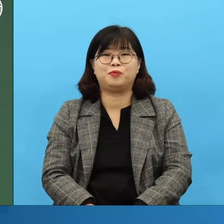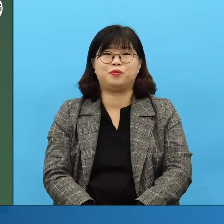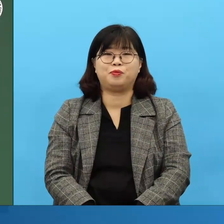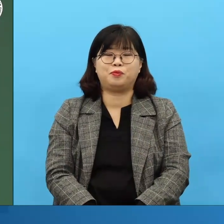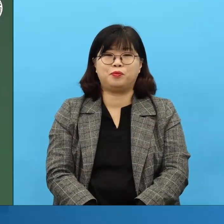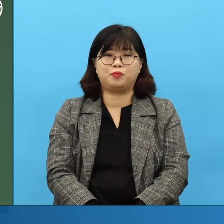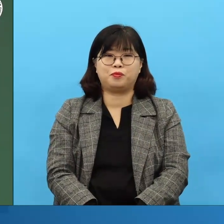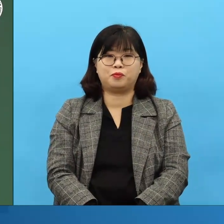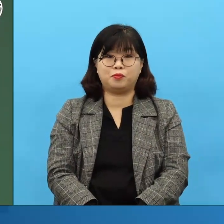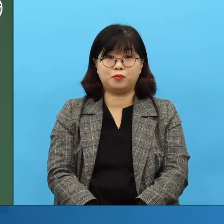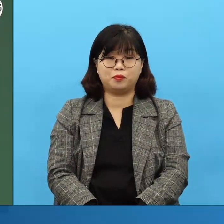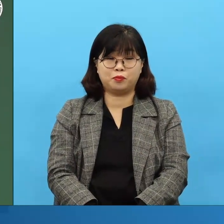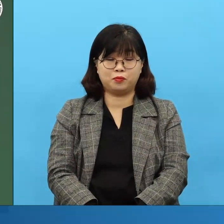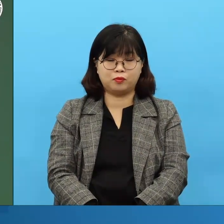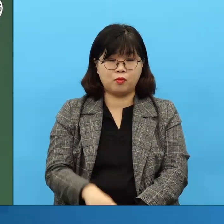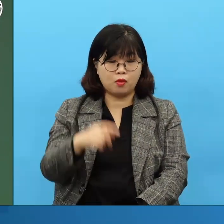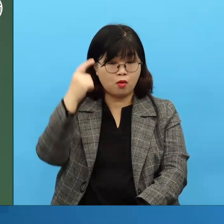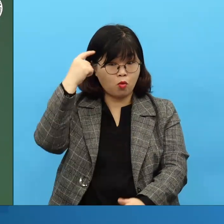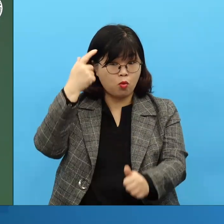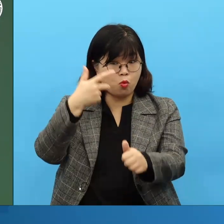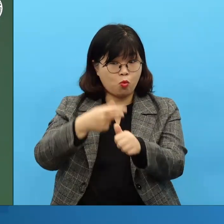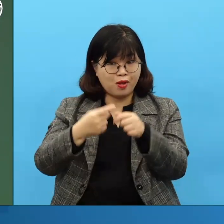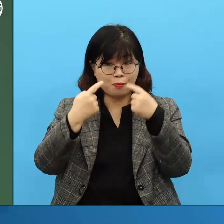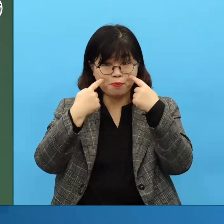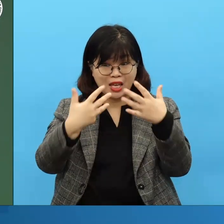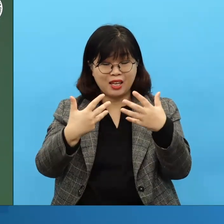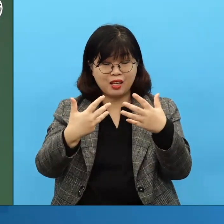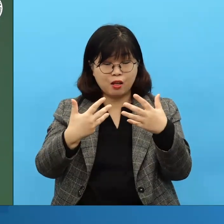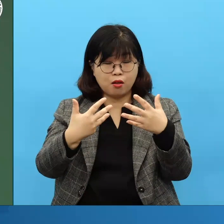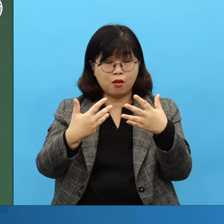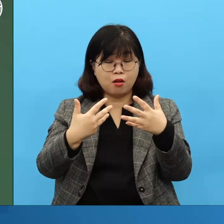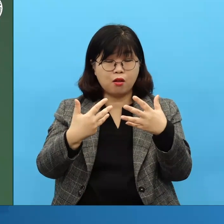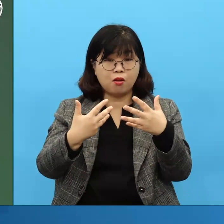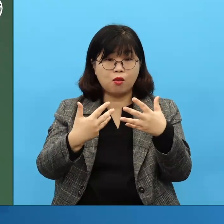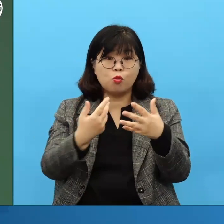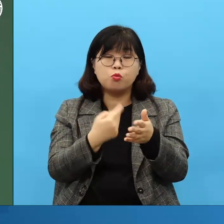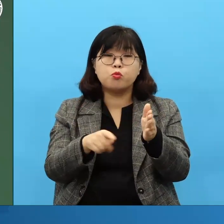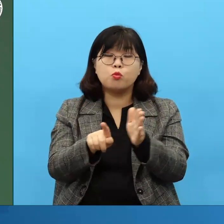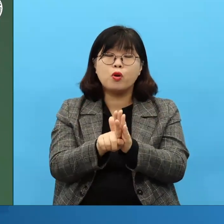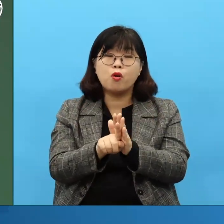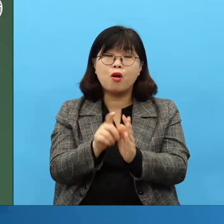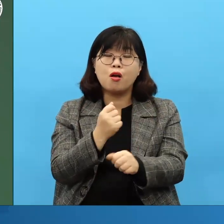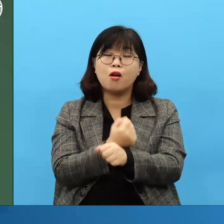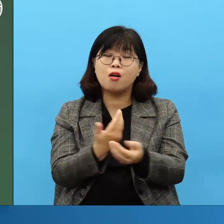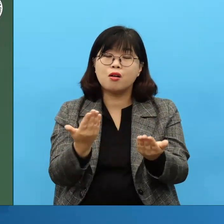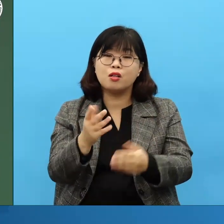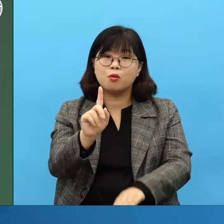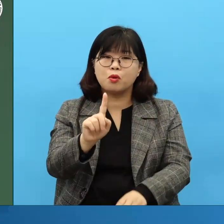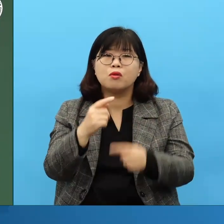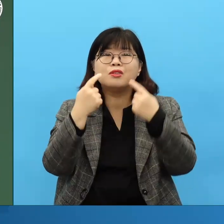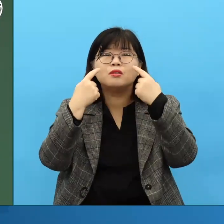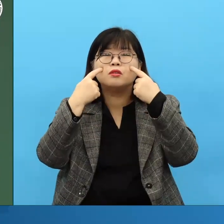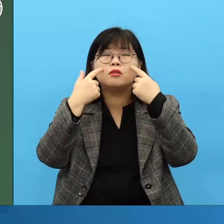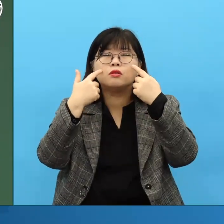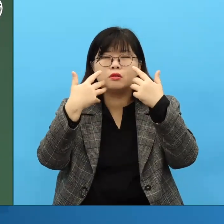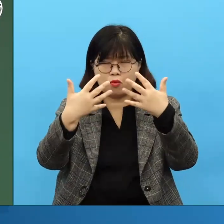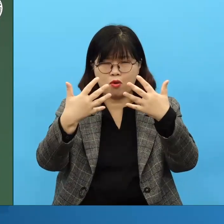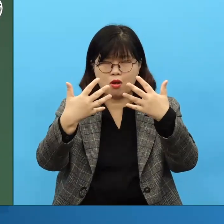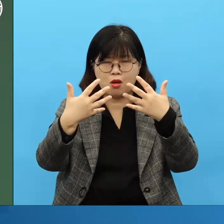정확한 확인이 더 중요한 거 아닙니까? Then if that's the case, is it not true then that accurate confirmation is even 그래서 more 올해 important?